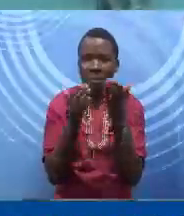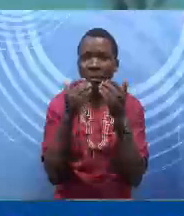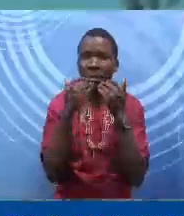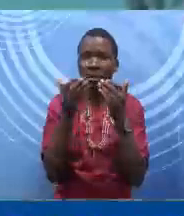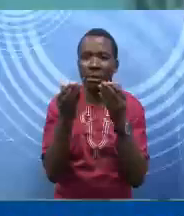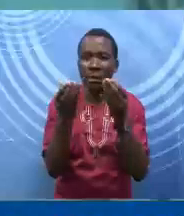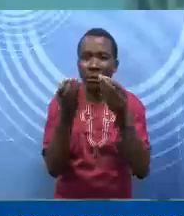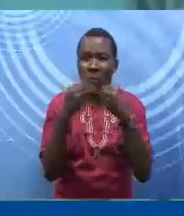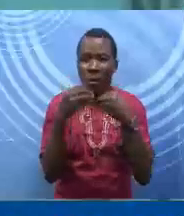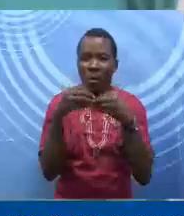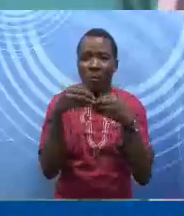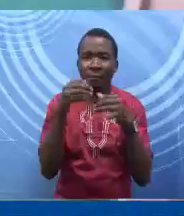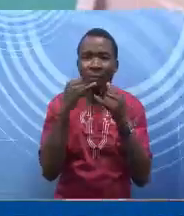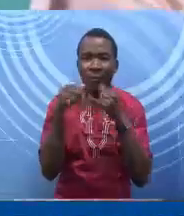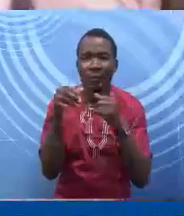amakuru